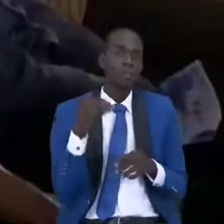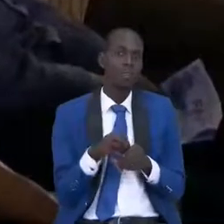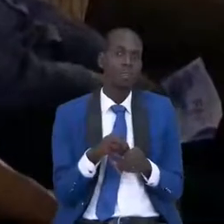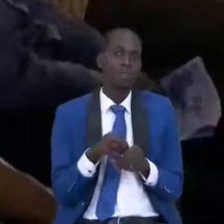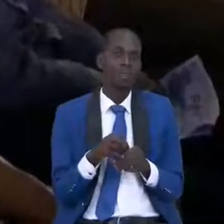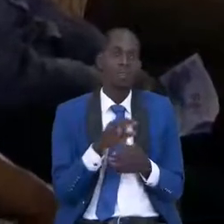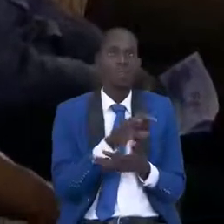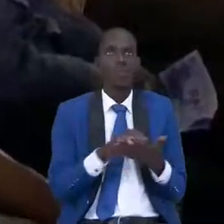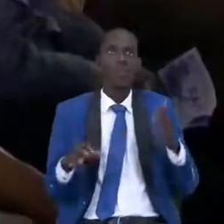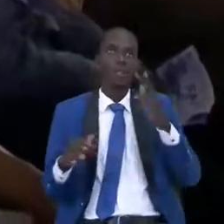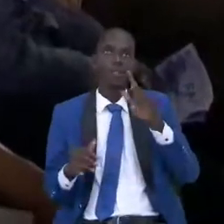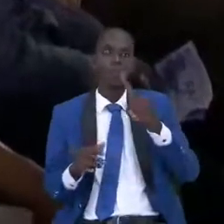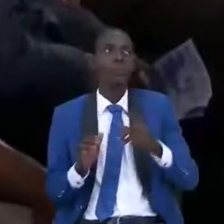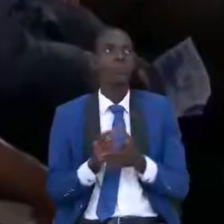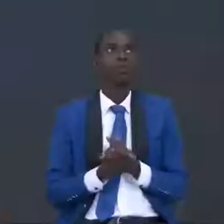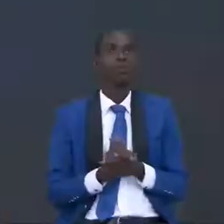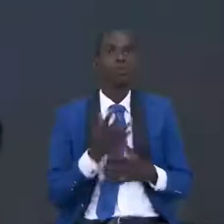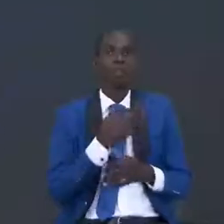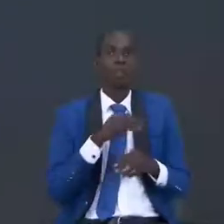Verset 31.